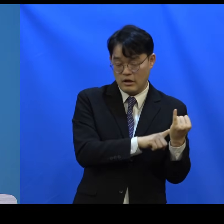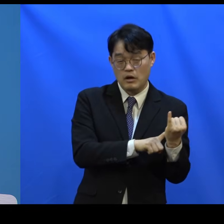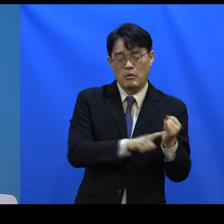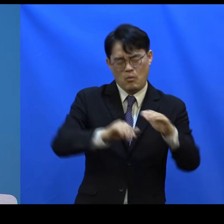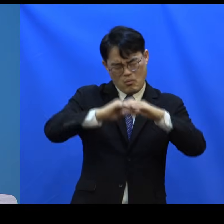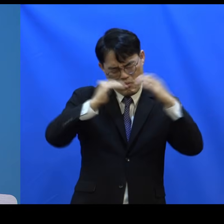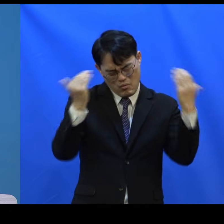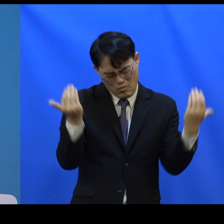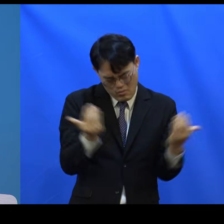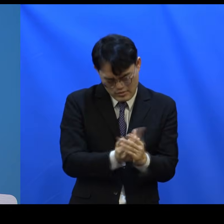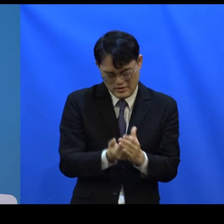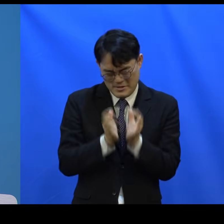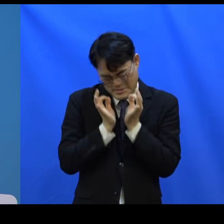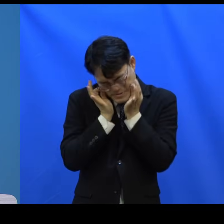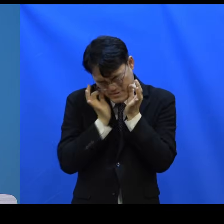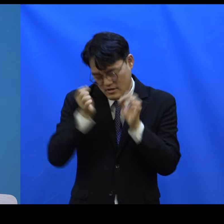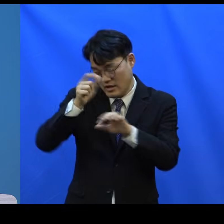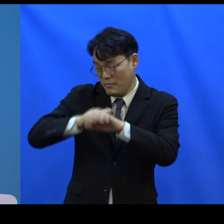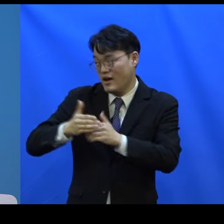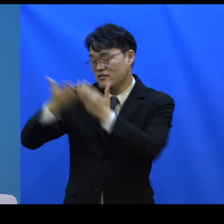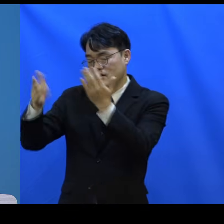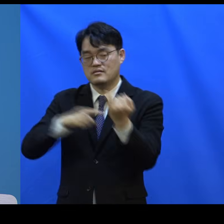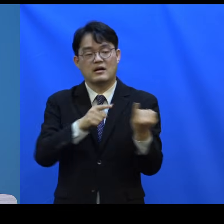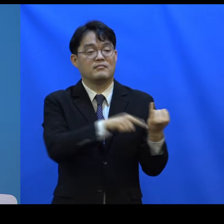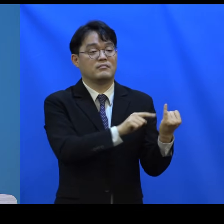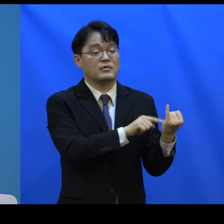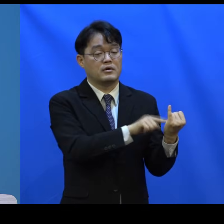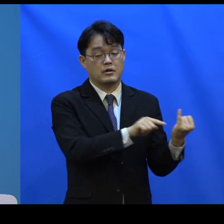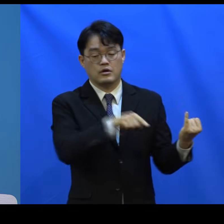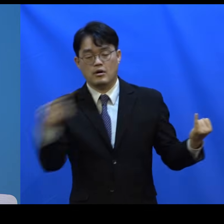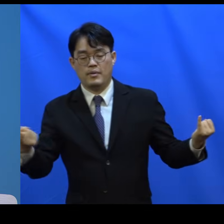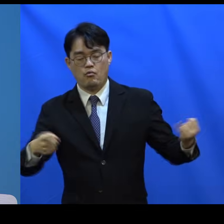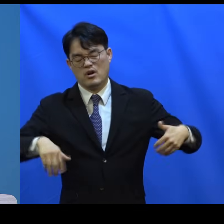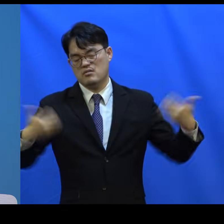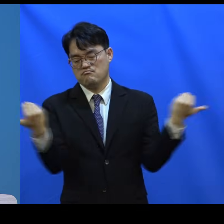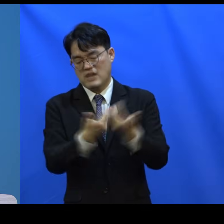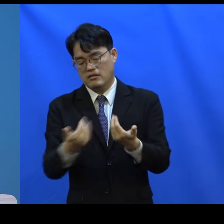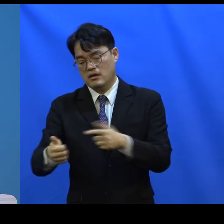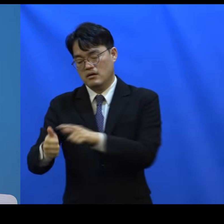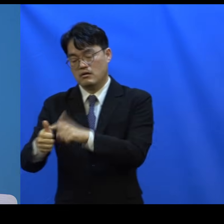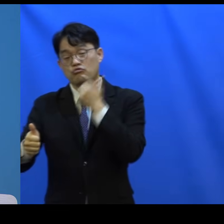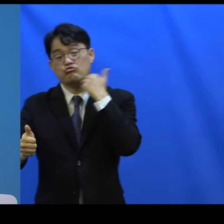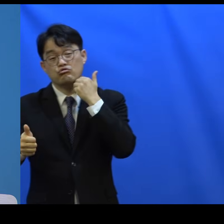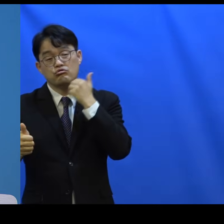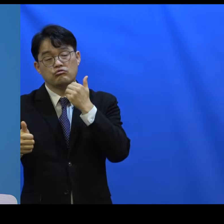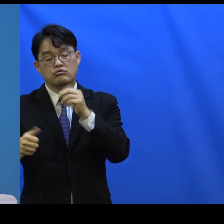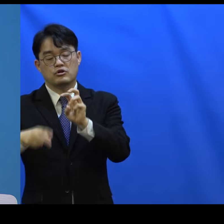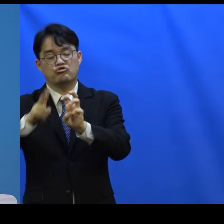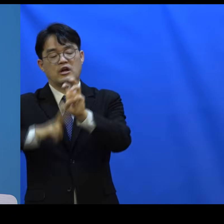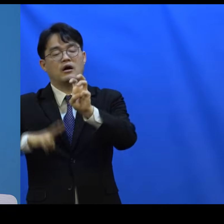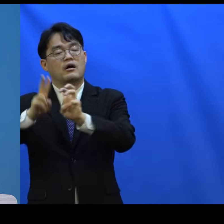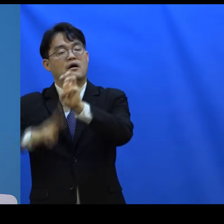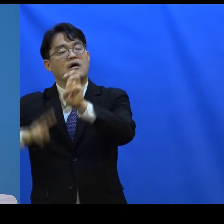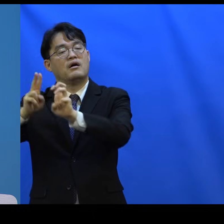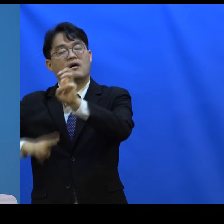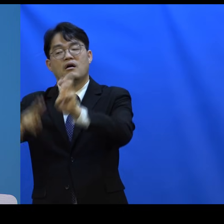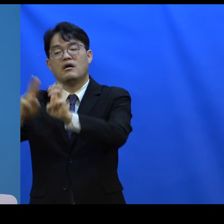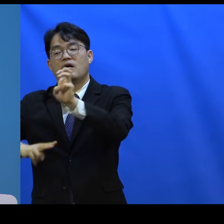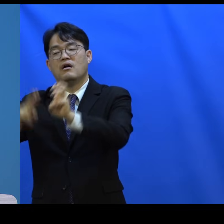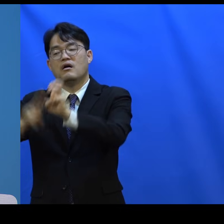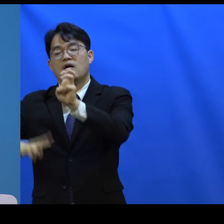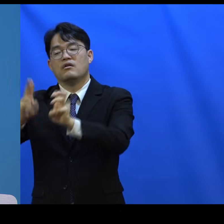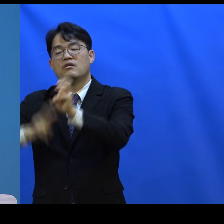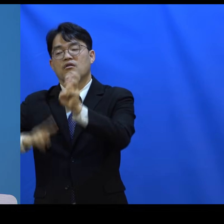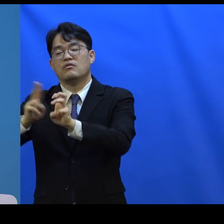그런 물질을 사랑하는 사람. 이 마리아와 가룟 유다가 아주 바라보는 것이 완전히 달랐죠. 그 시선과